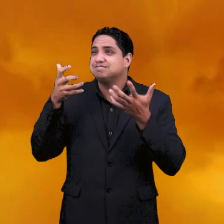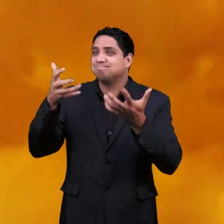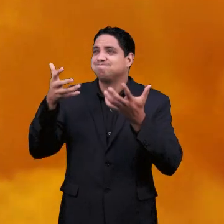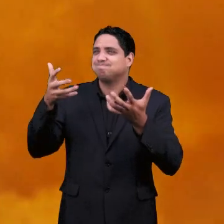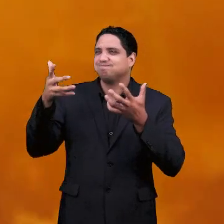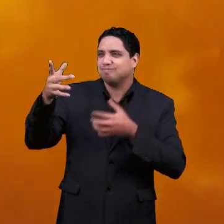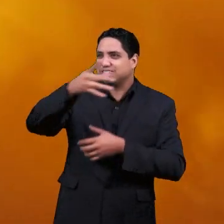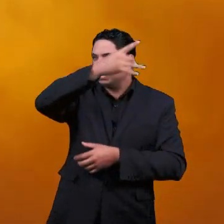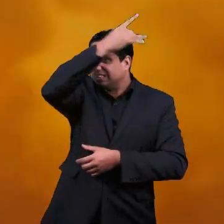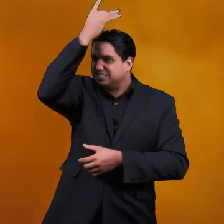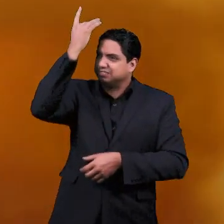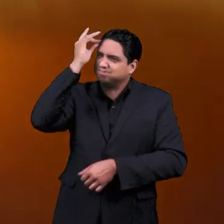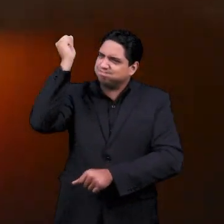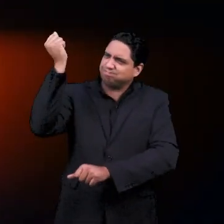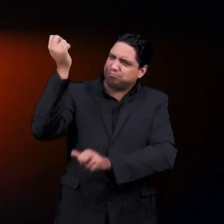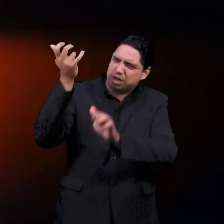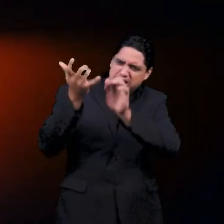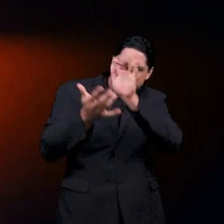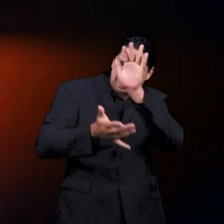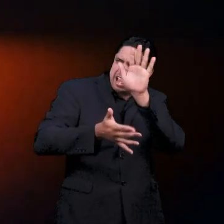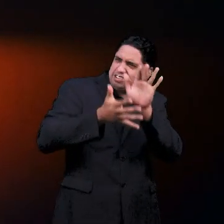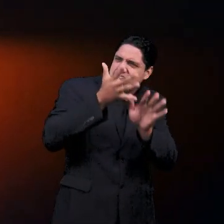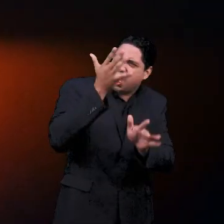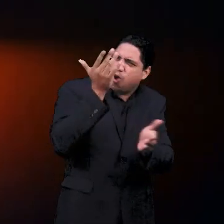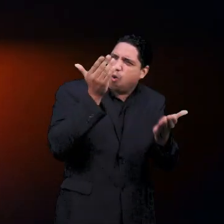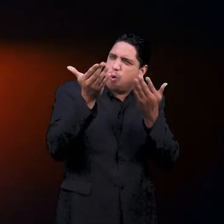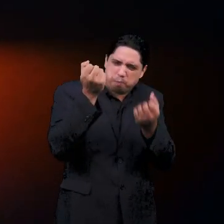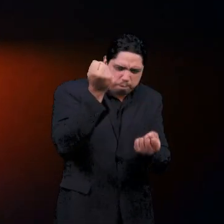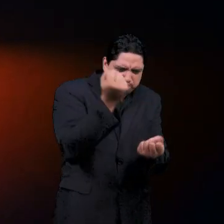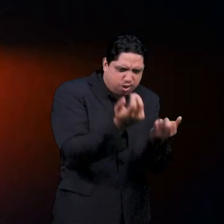Оживи снова церковь Твою.